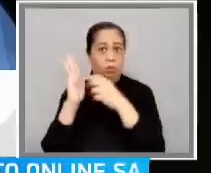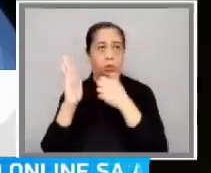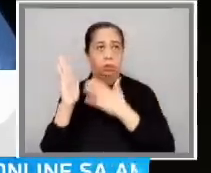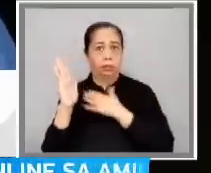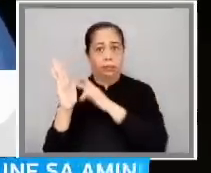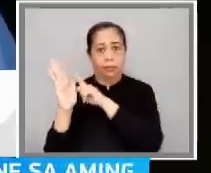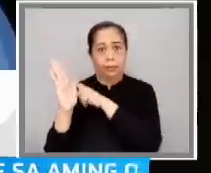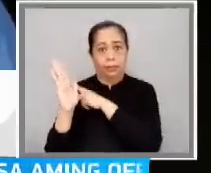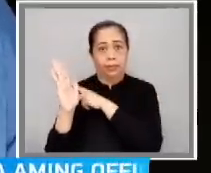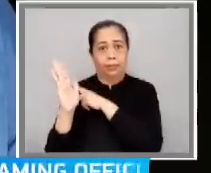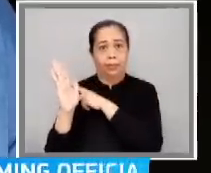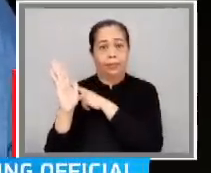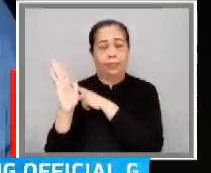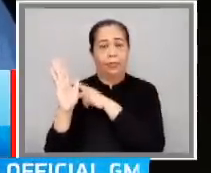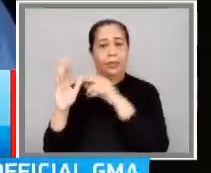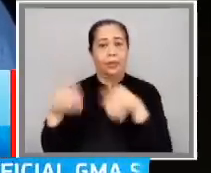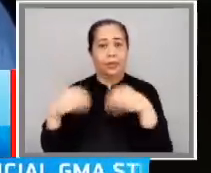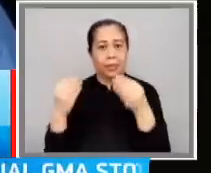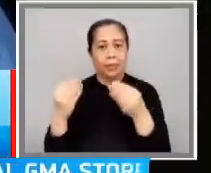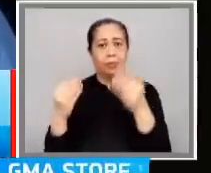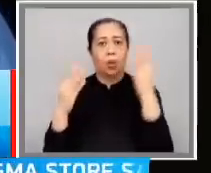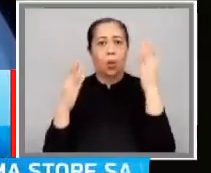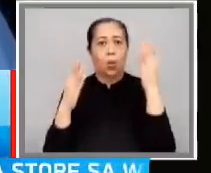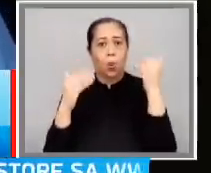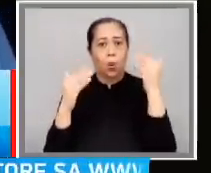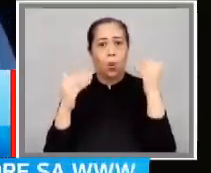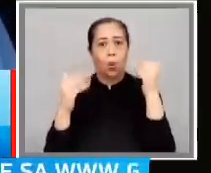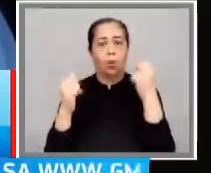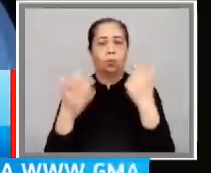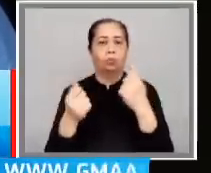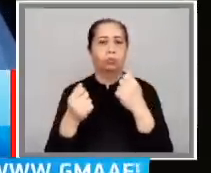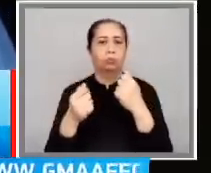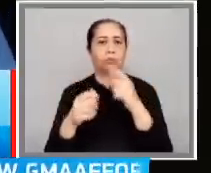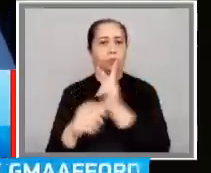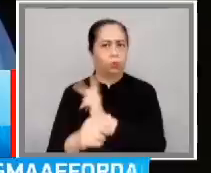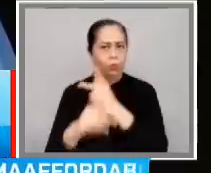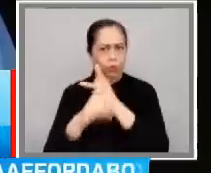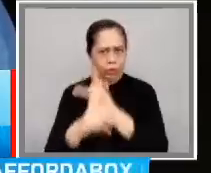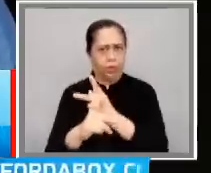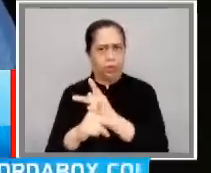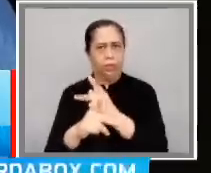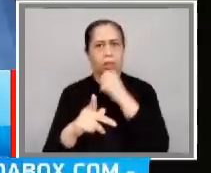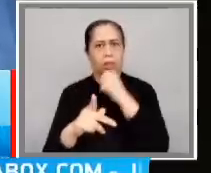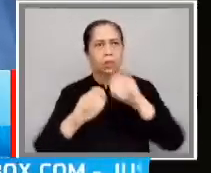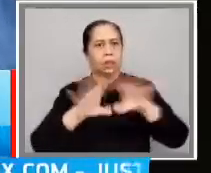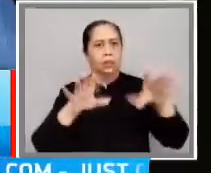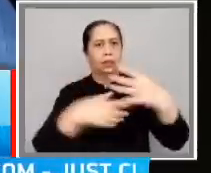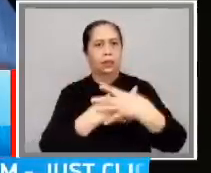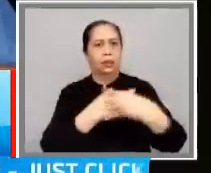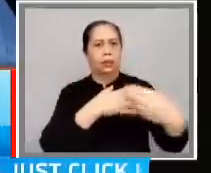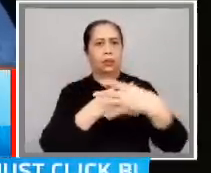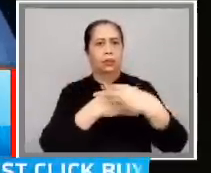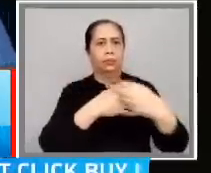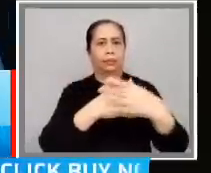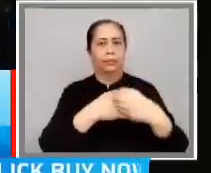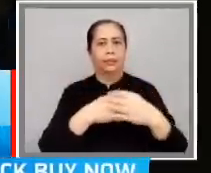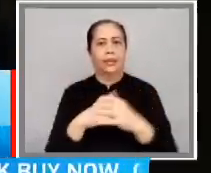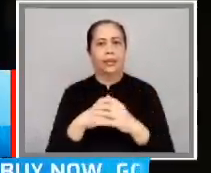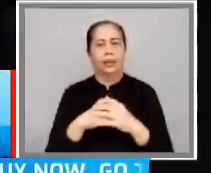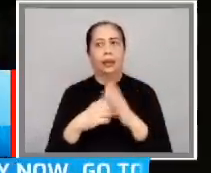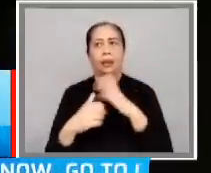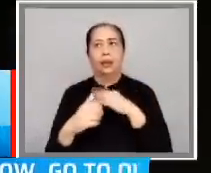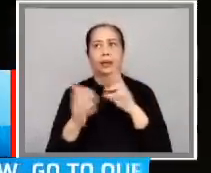na ibibigay sana, maging protection at hindi makalat sa iba. Pero paboro ko na ma-register yung SIM card